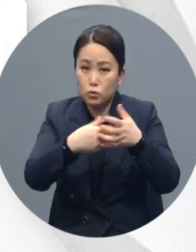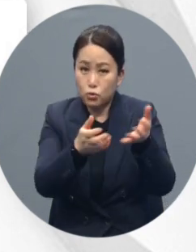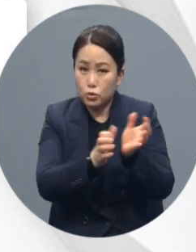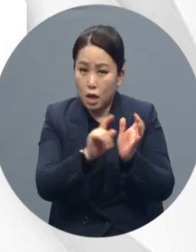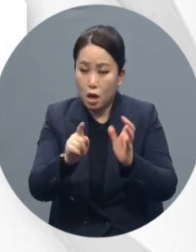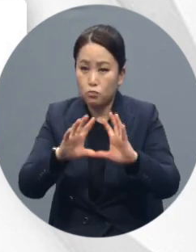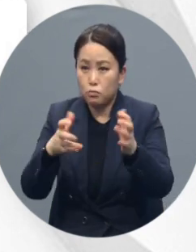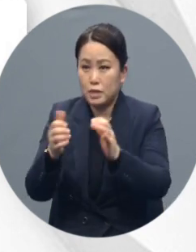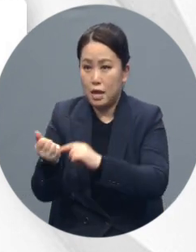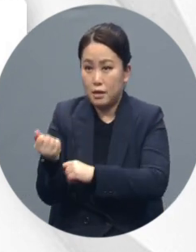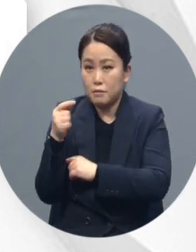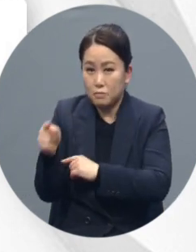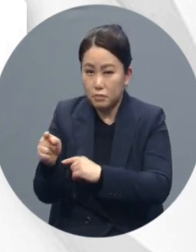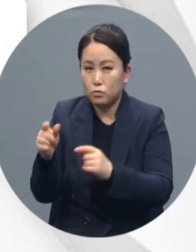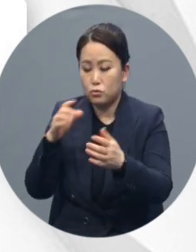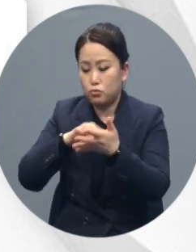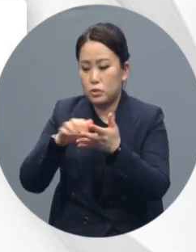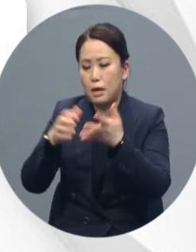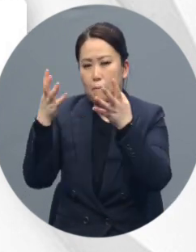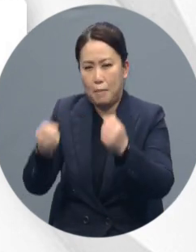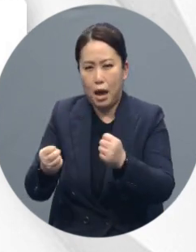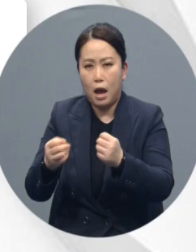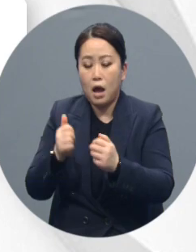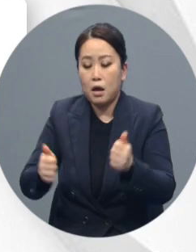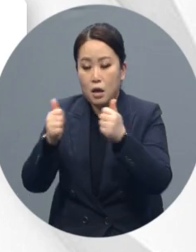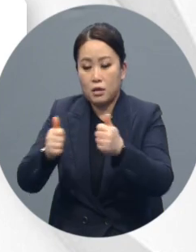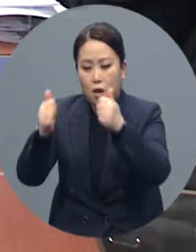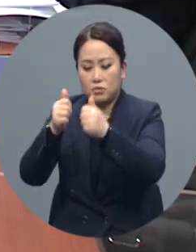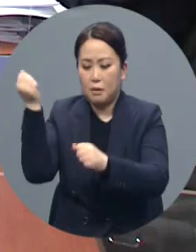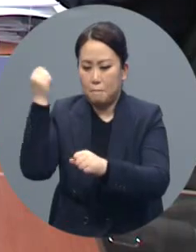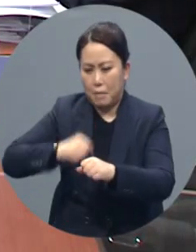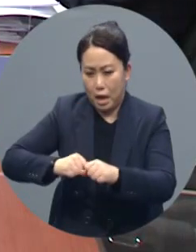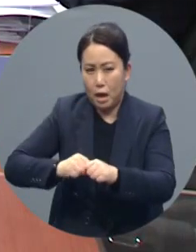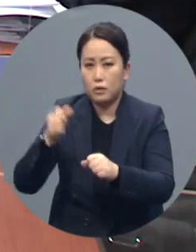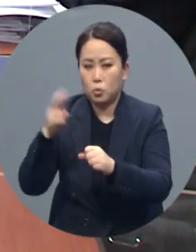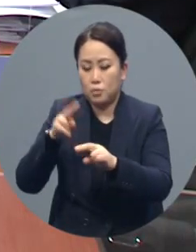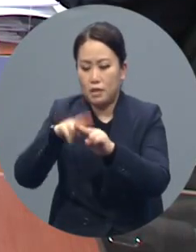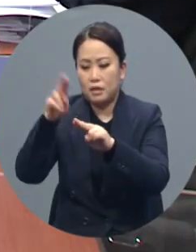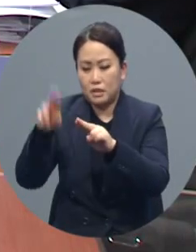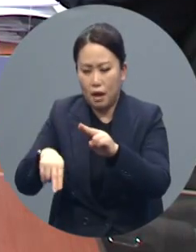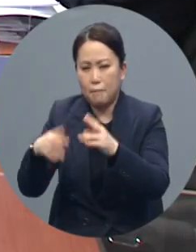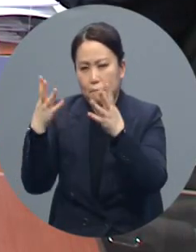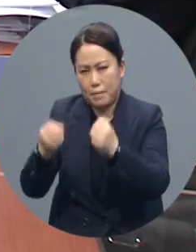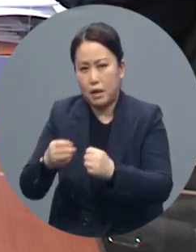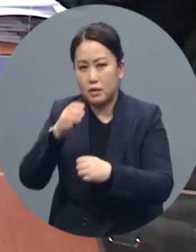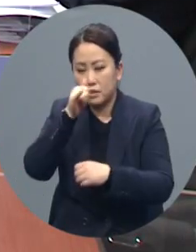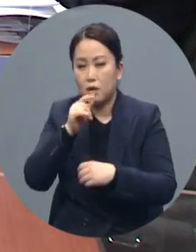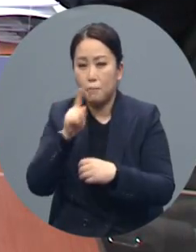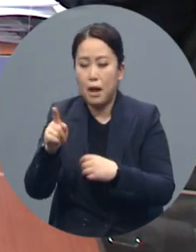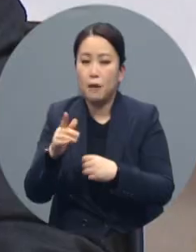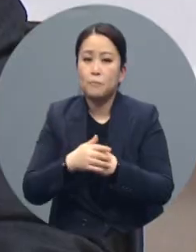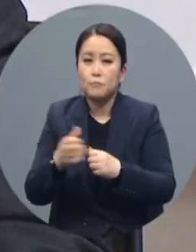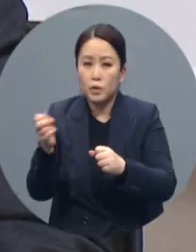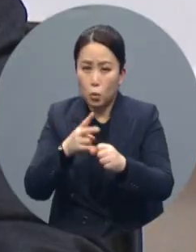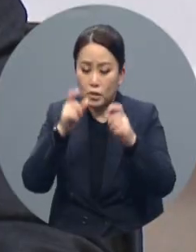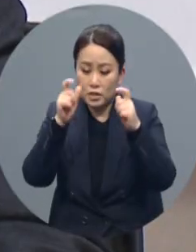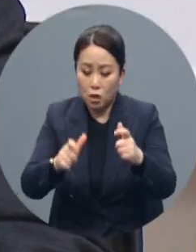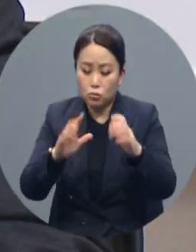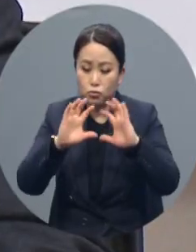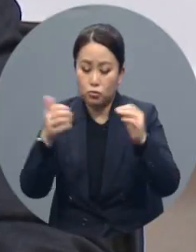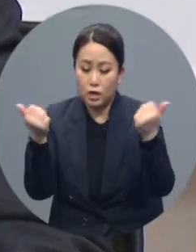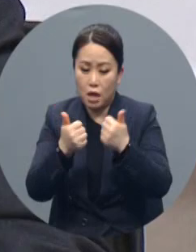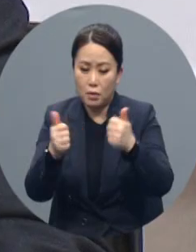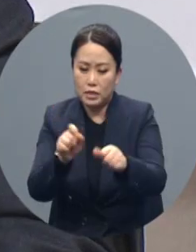그만큼 경선 불복과 탈당 가능성도 더 높습니다. 지역구 국회의원들의 특정 후보 밀어주기 의혹에